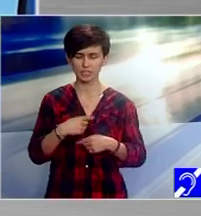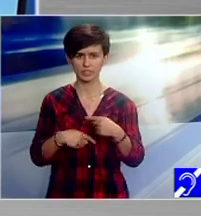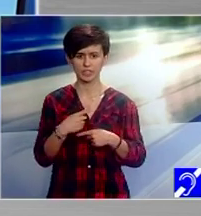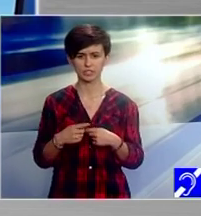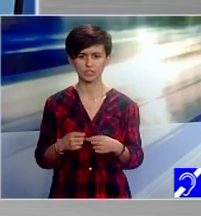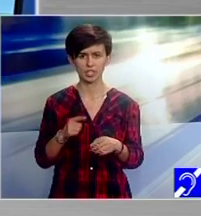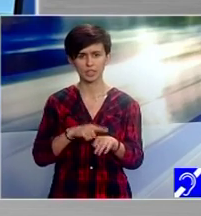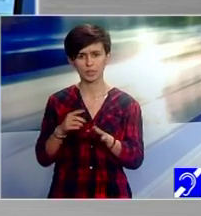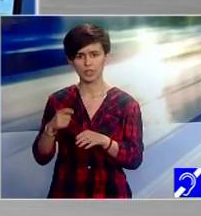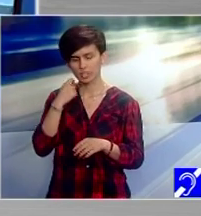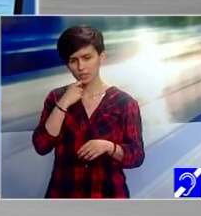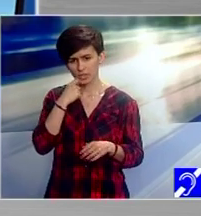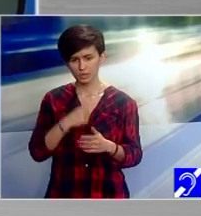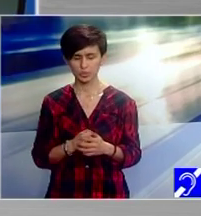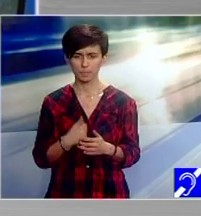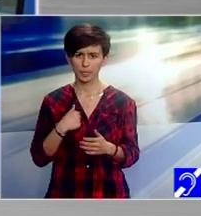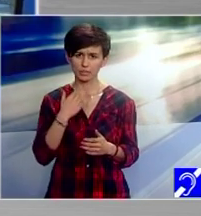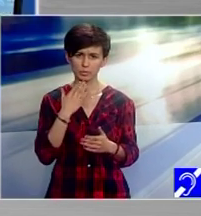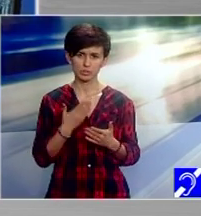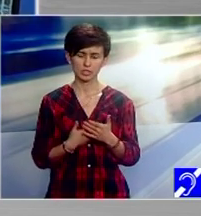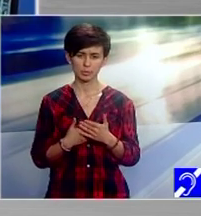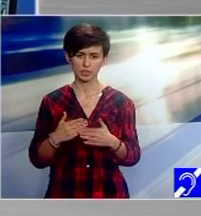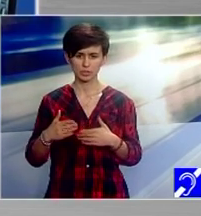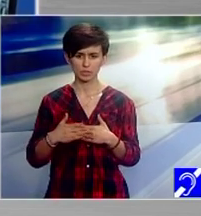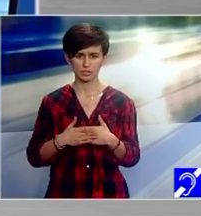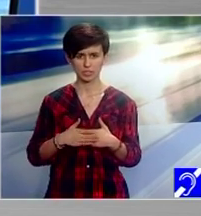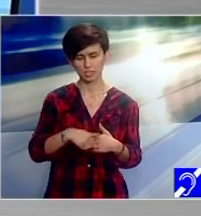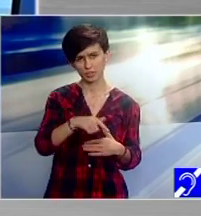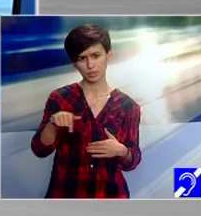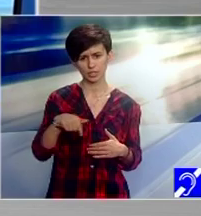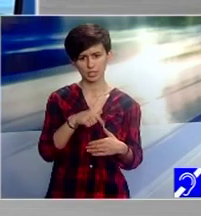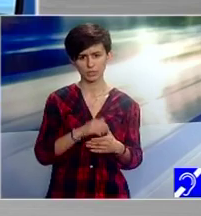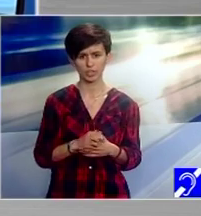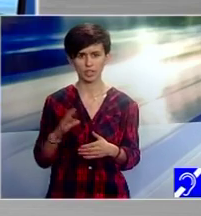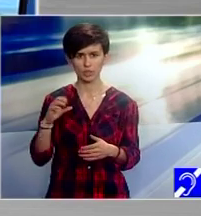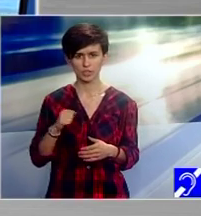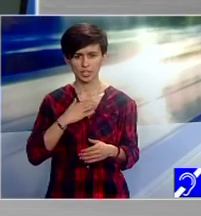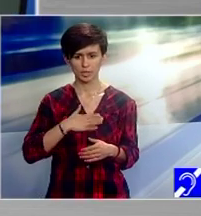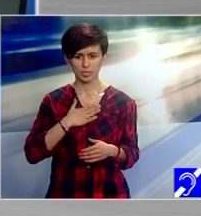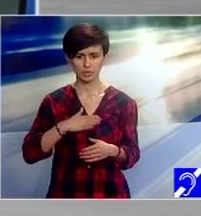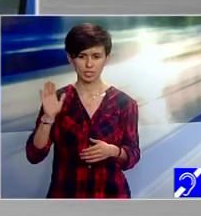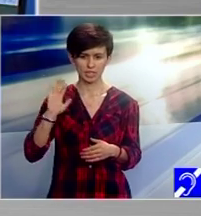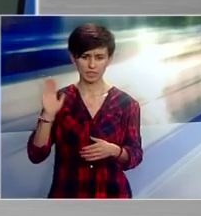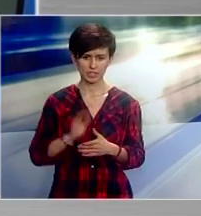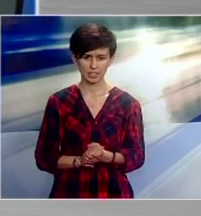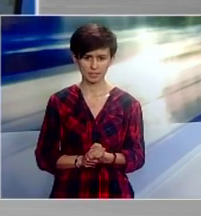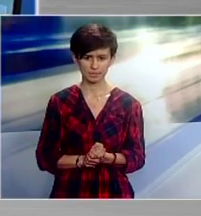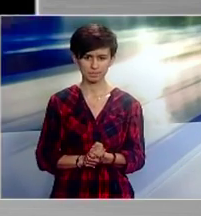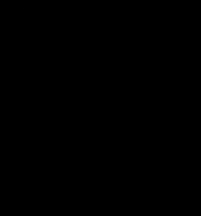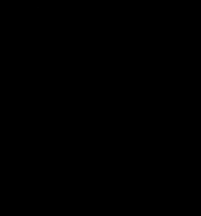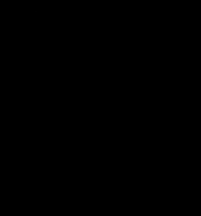perioada următoare la Cluj-Napoca. Eu sunt Ovidiu Damian, vă mulțumesc foarte mult pentru că ați fost alături de noi. Să aveți o zi excelentă. La revedere!